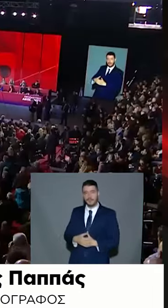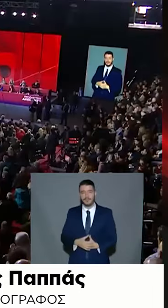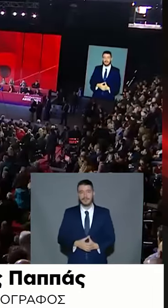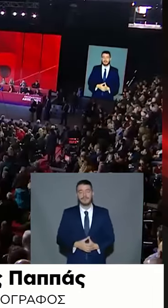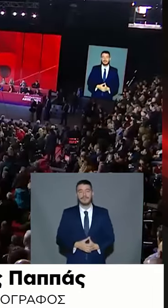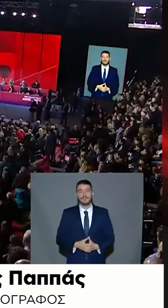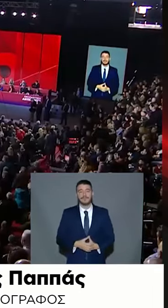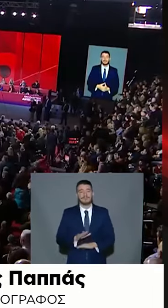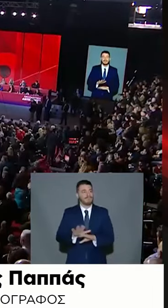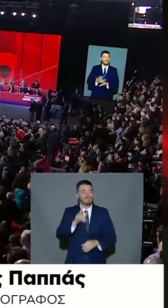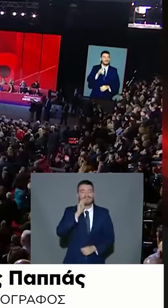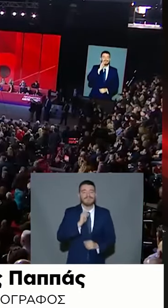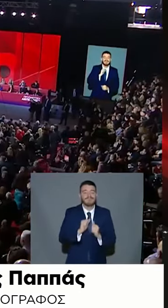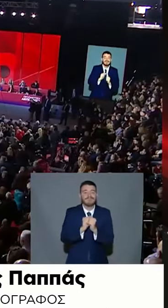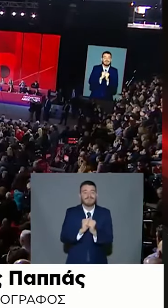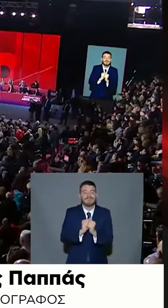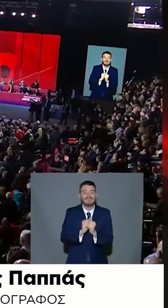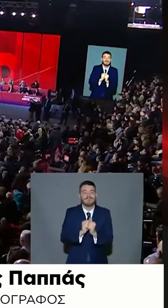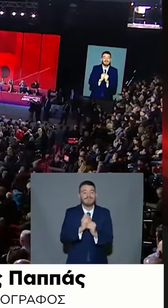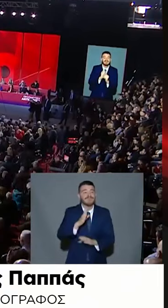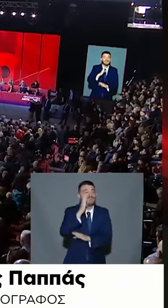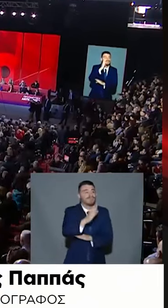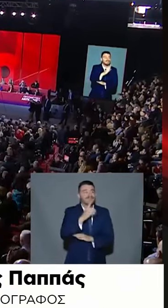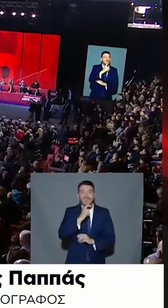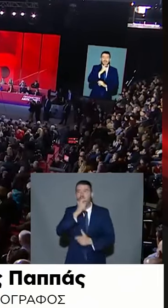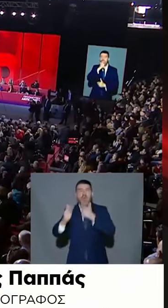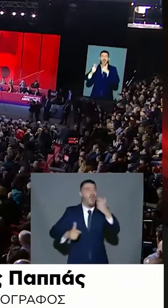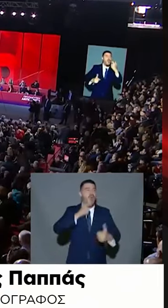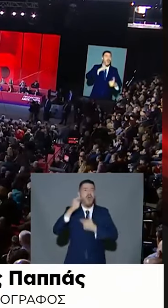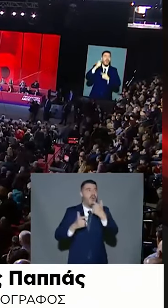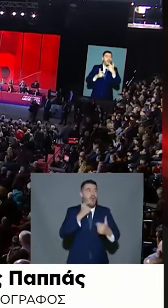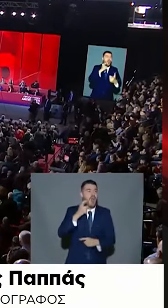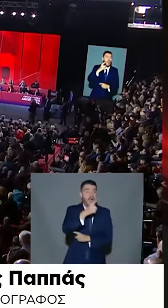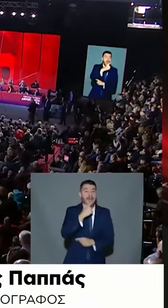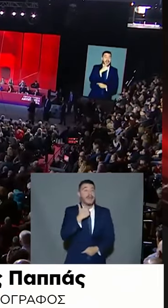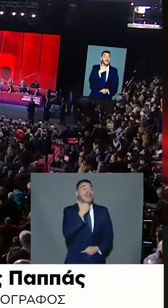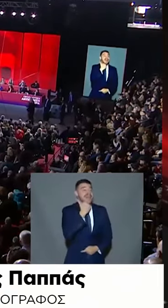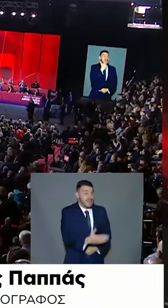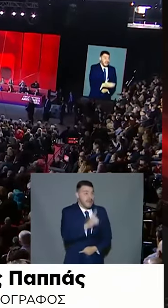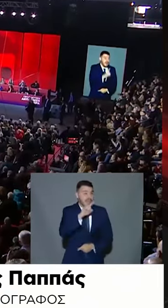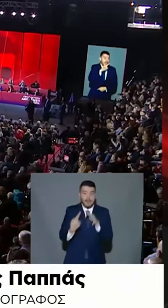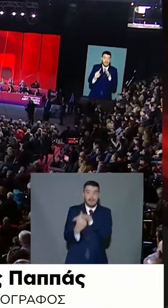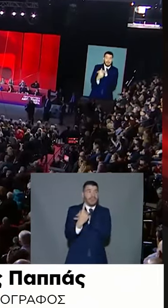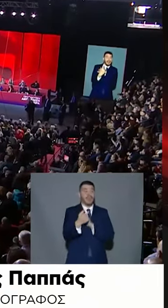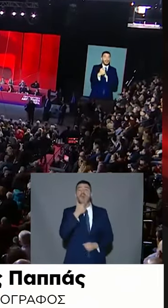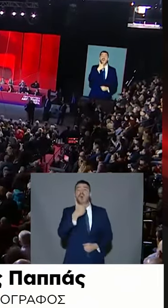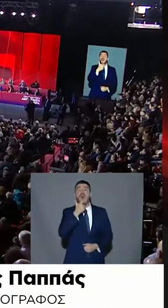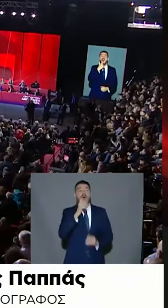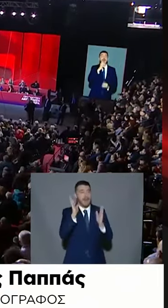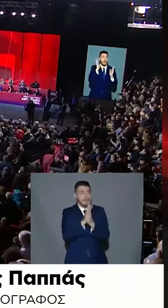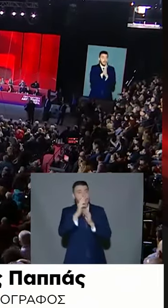εσύ την πρωτοβουλία του και την απόφασή του να παρέμβει στο παραπέντε του συνεδρίου, τεινάζοντάς το ουσιαστικά στον αέρα.